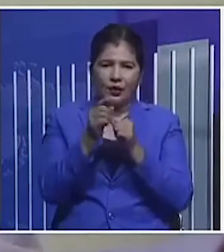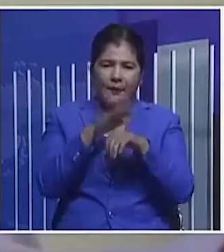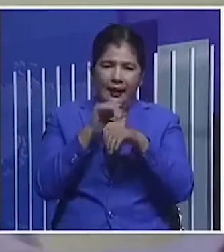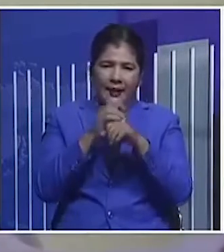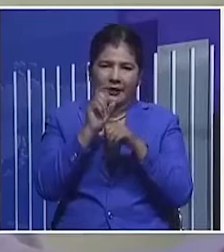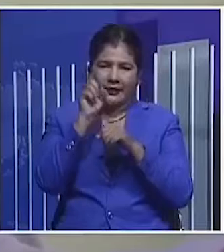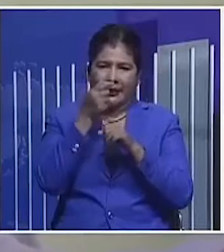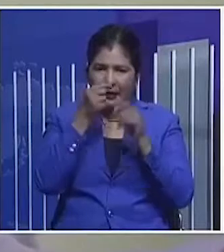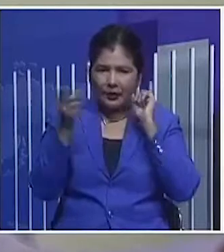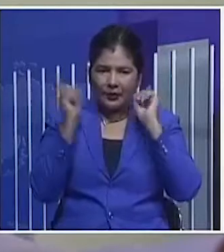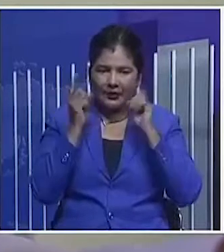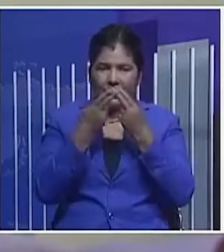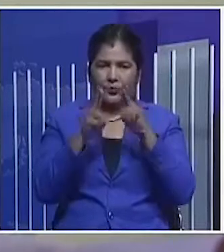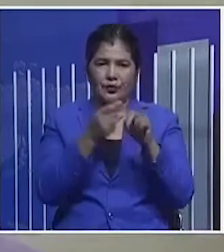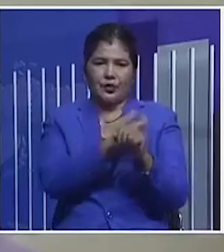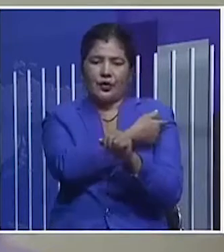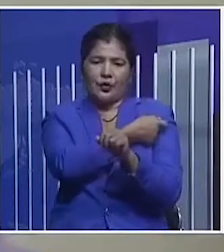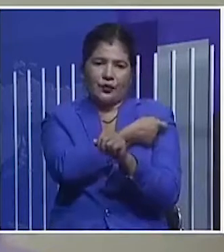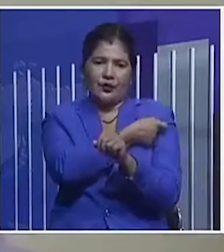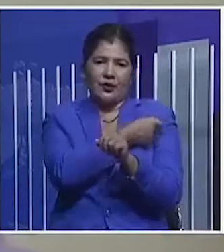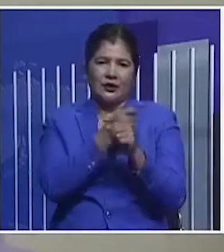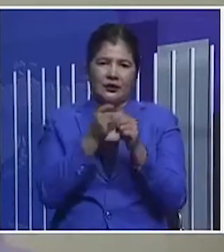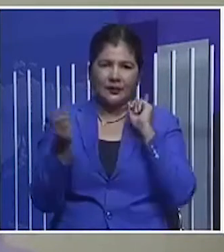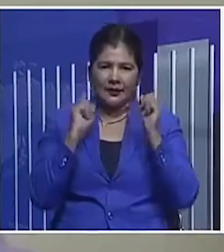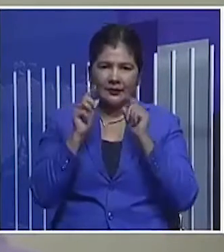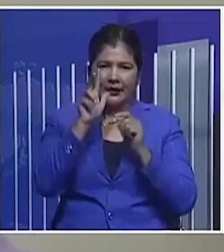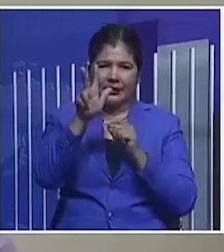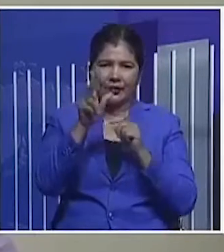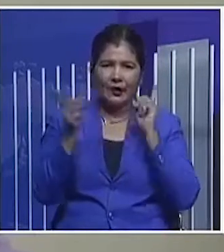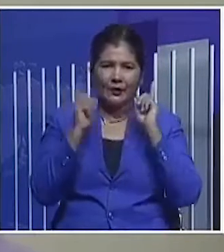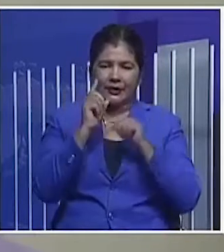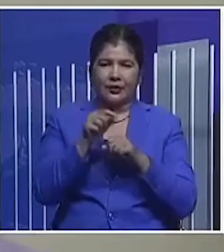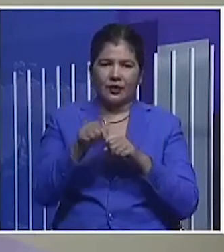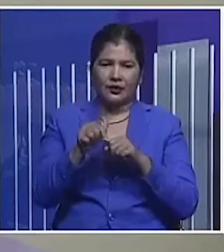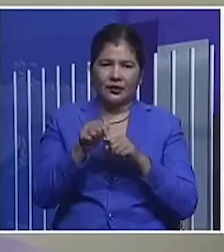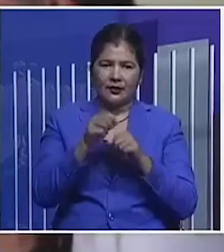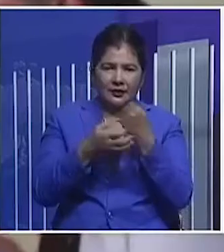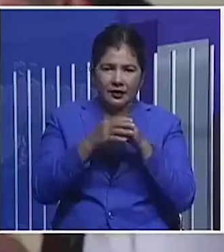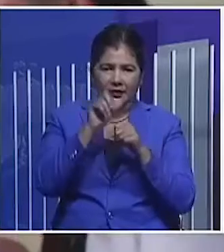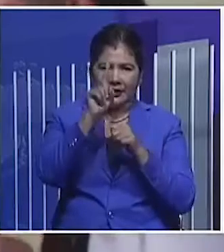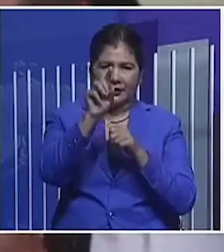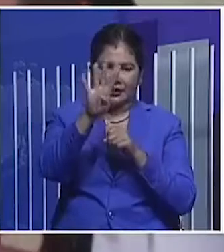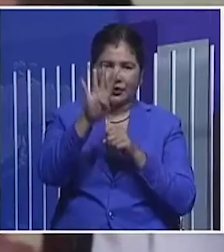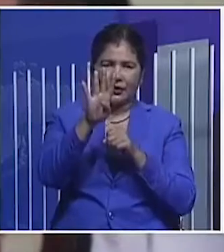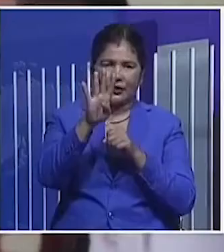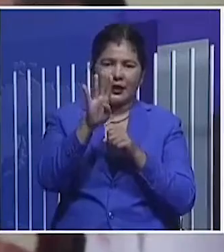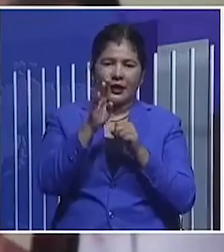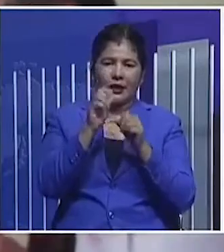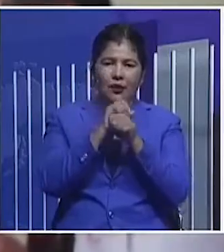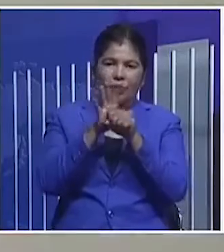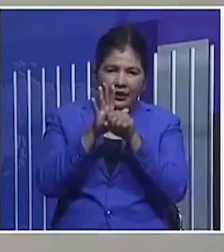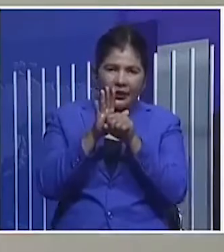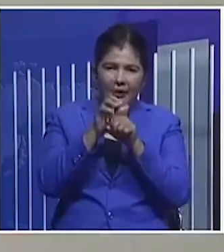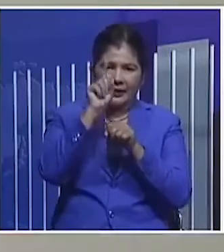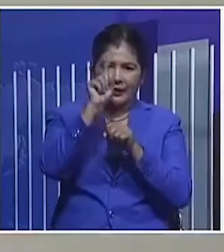गाउँपालिका रूपन्देहीमा पूर्ण खोप घोषणा हुने पालिका मध्ये 8 पालिका हो। हालसम्म देशभर 14 पालिका मात्रै कोभिड